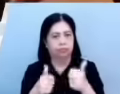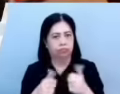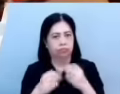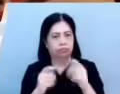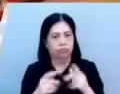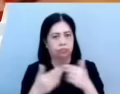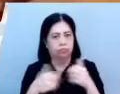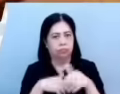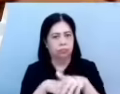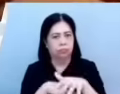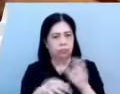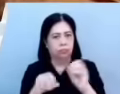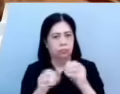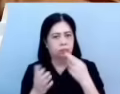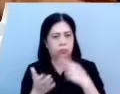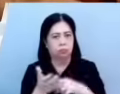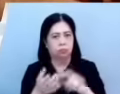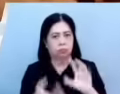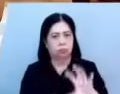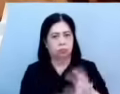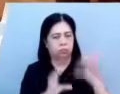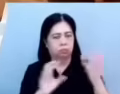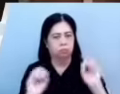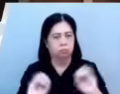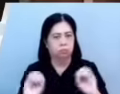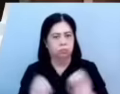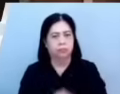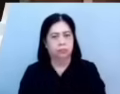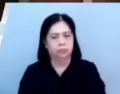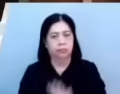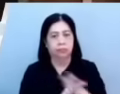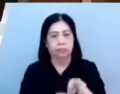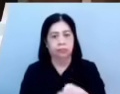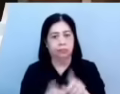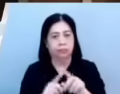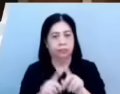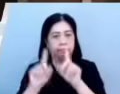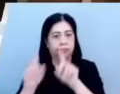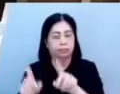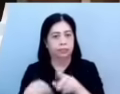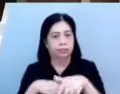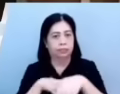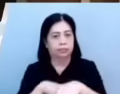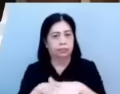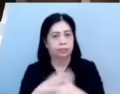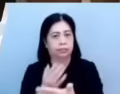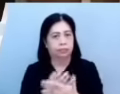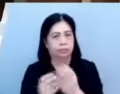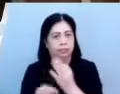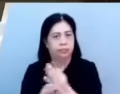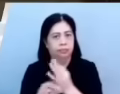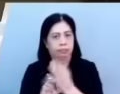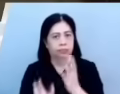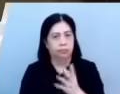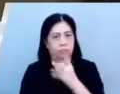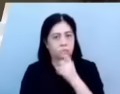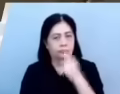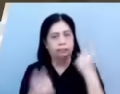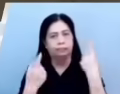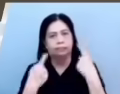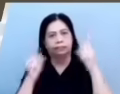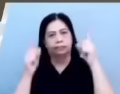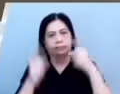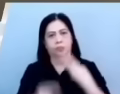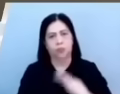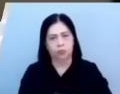at walang naitalang kaguluhan o aberya. Kabilang sa mga dumalo sa prosesyon ang ilang deboto na natupad daw ang hiling dahil